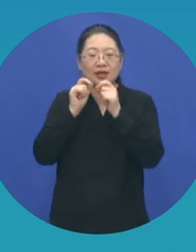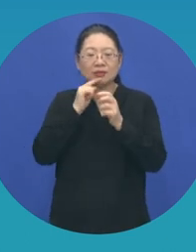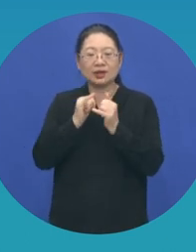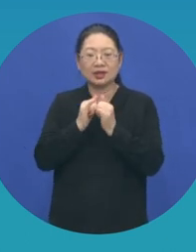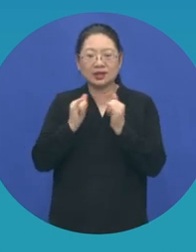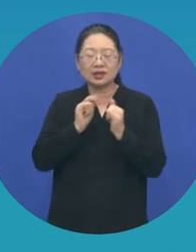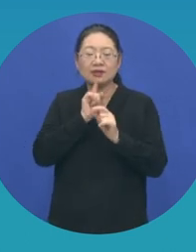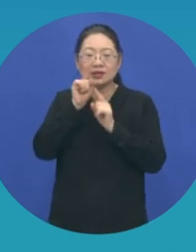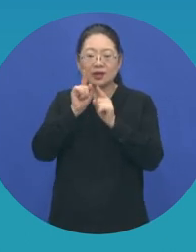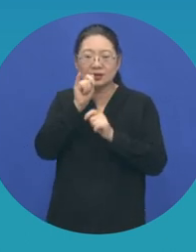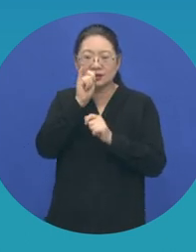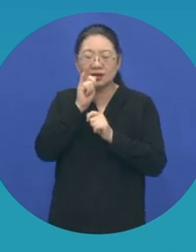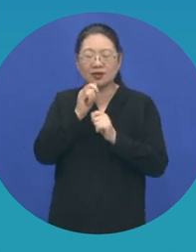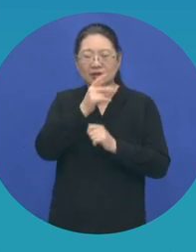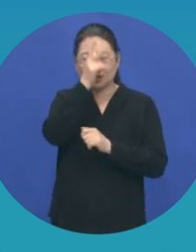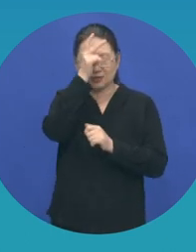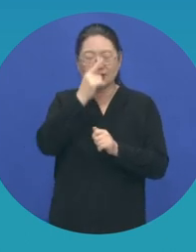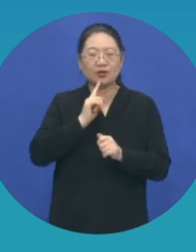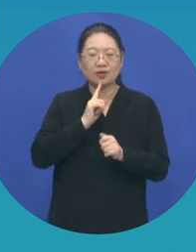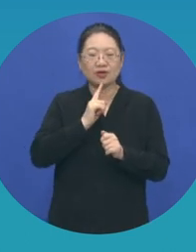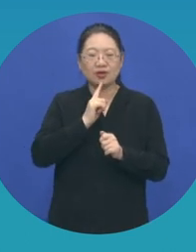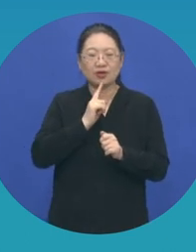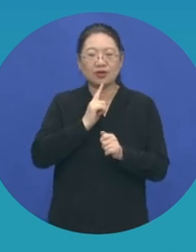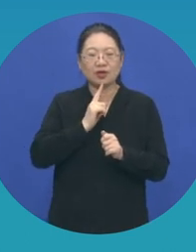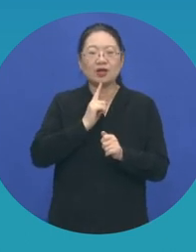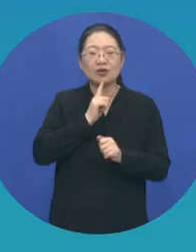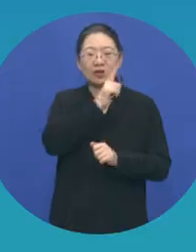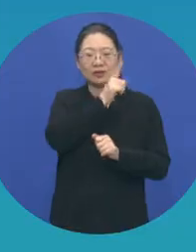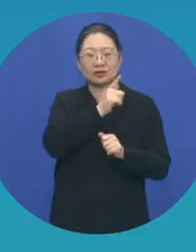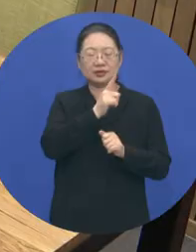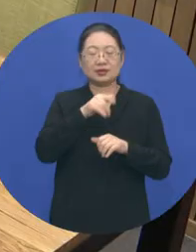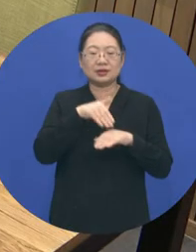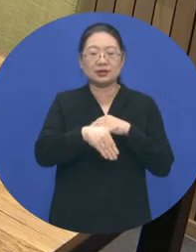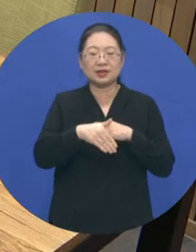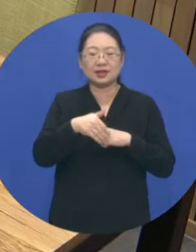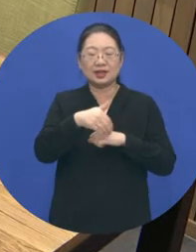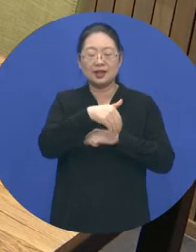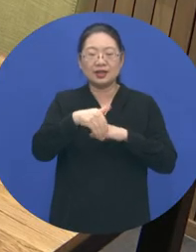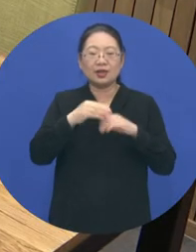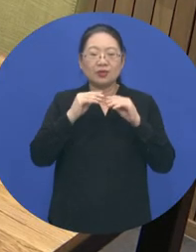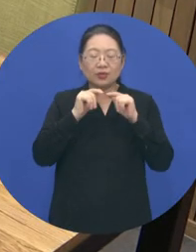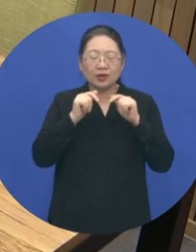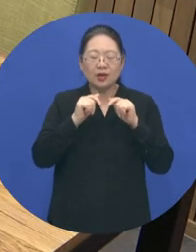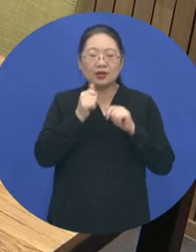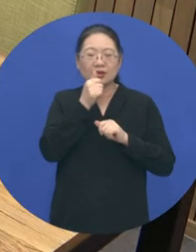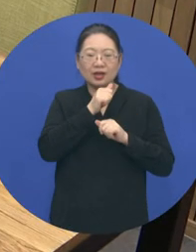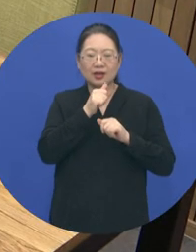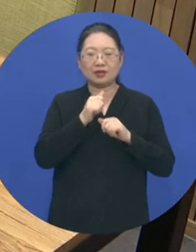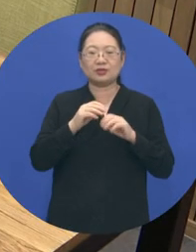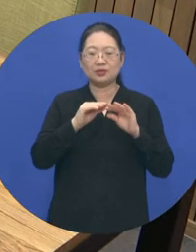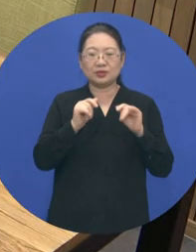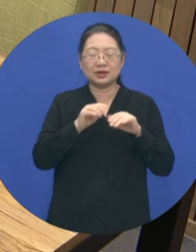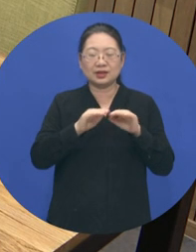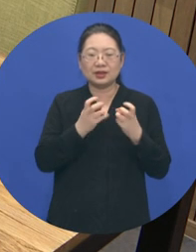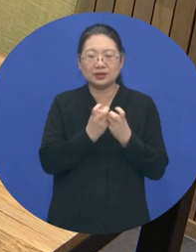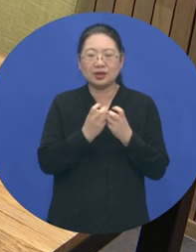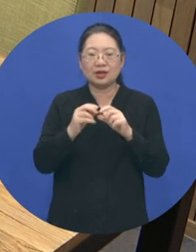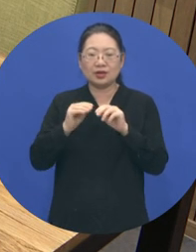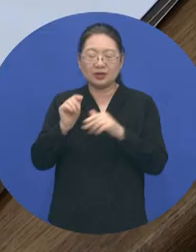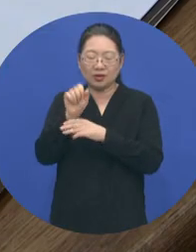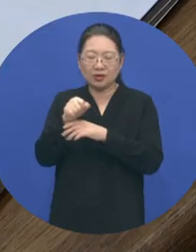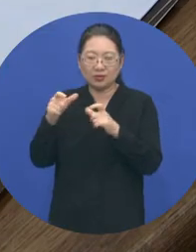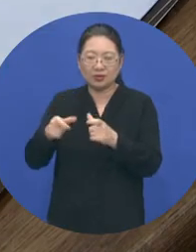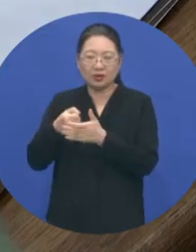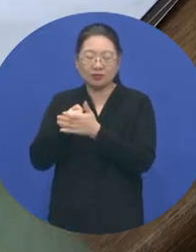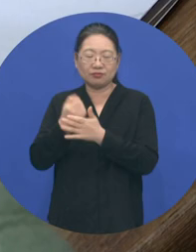사기 피해자의 신고를 접수받아 수사 기관의 수사를 의뢰하는 형태입니다 또 기획부동산 투기 대책으로 토지거래 허가 구역을